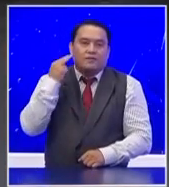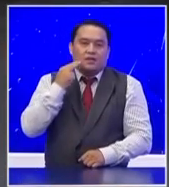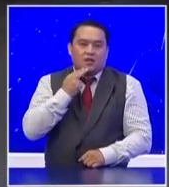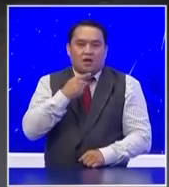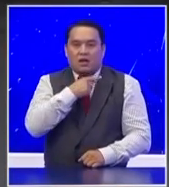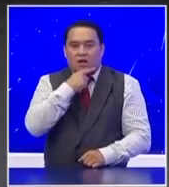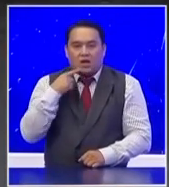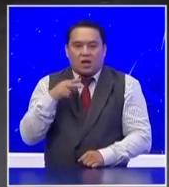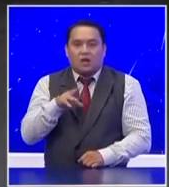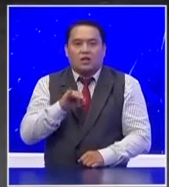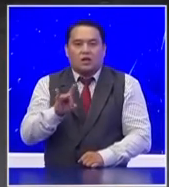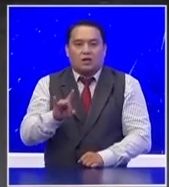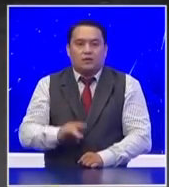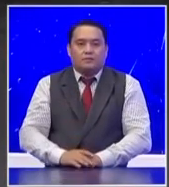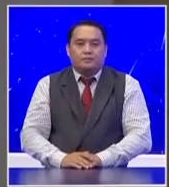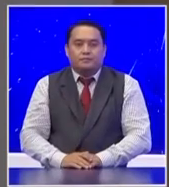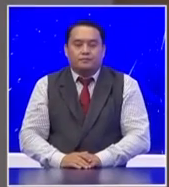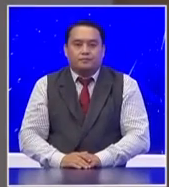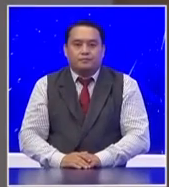Эмиратов, Китая, России и Катара.